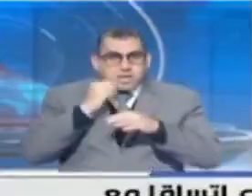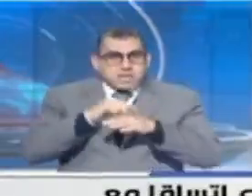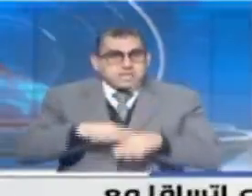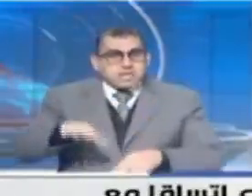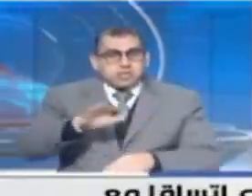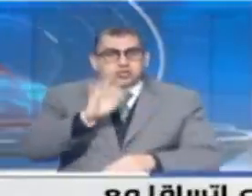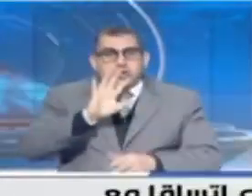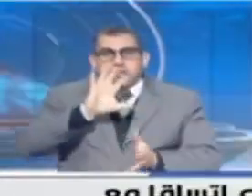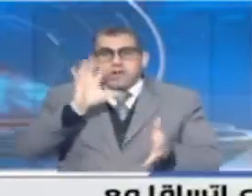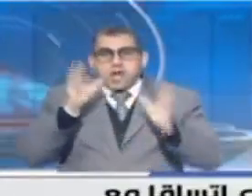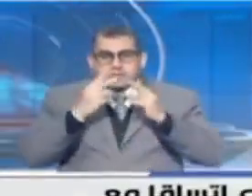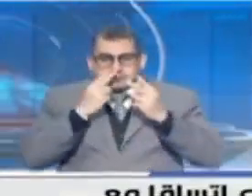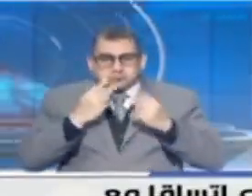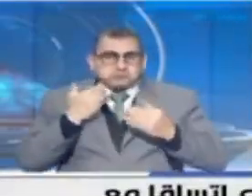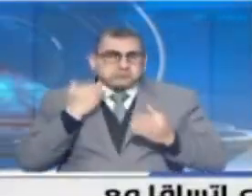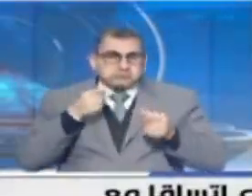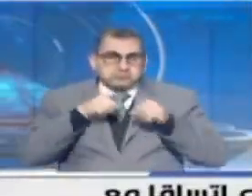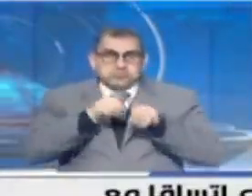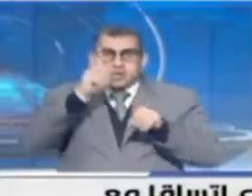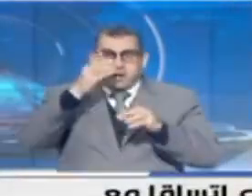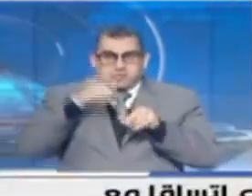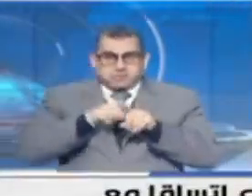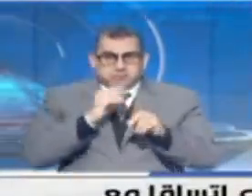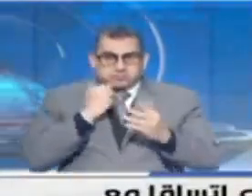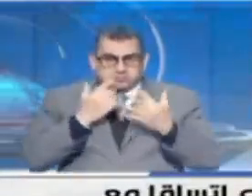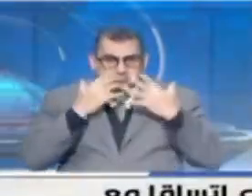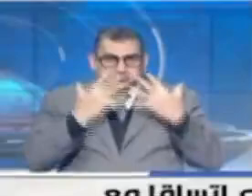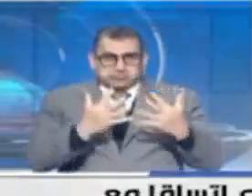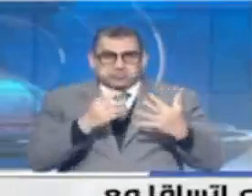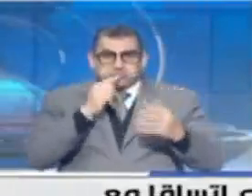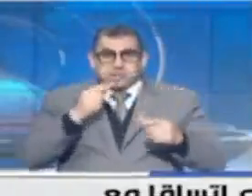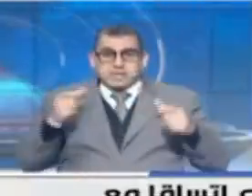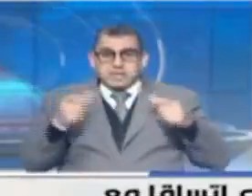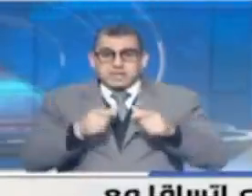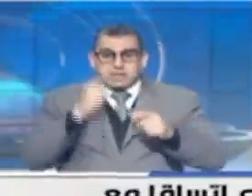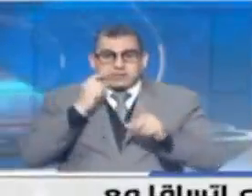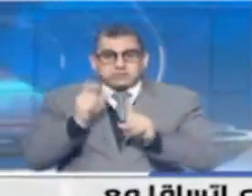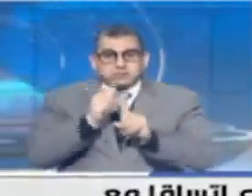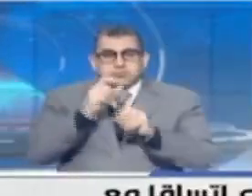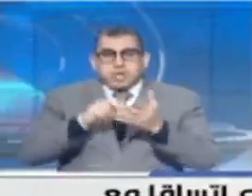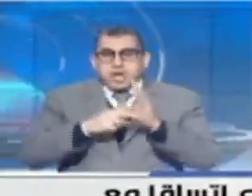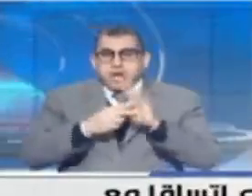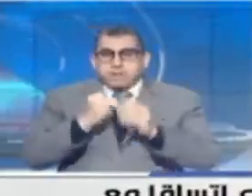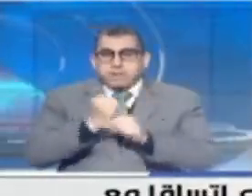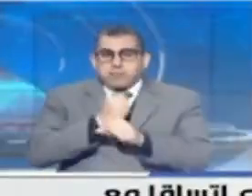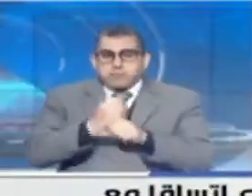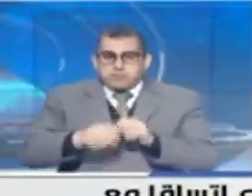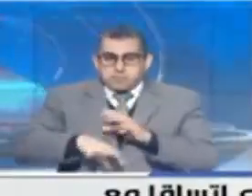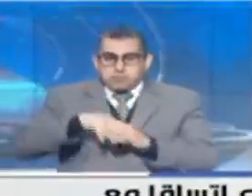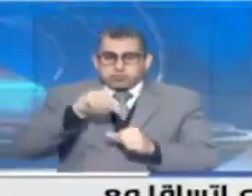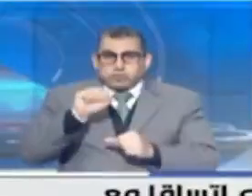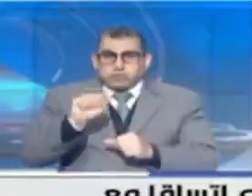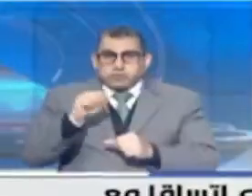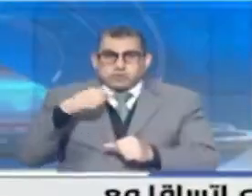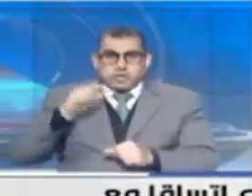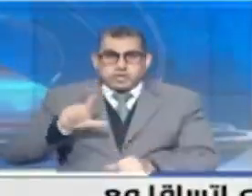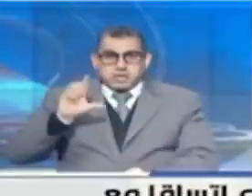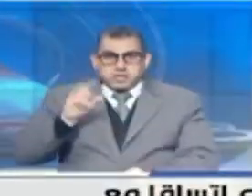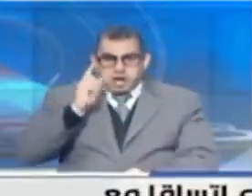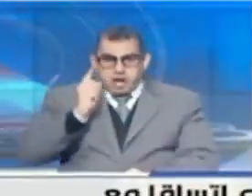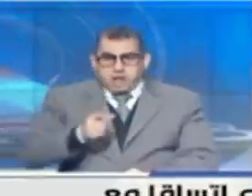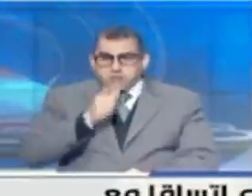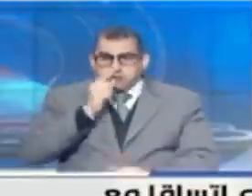وشعوب العالم على النحو الذي يليق بها. وخلال اجتماع لمتابعة الموقف التنفيذي للمشروع، وجه السيد الرئيس